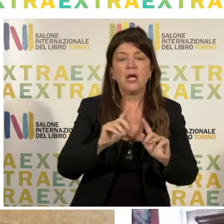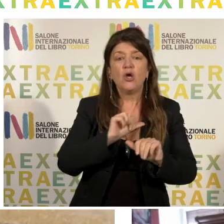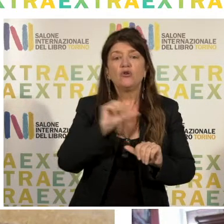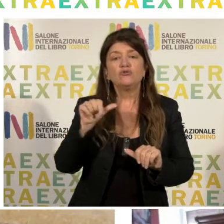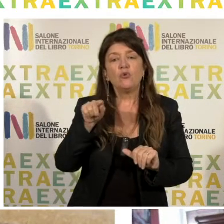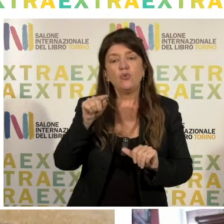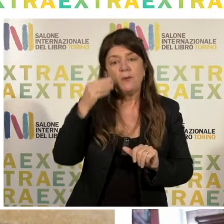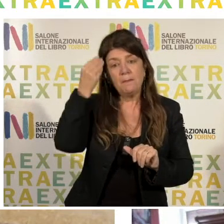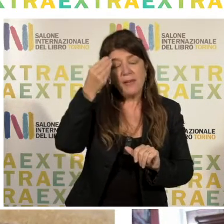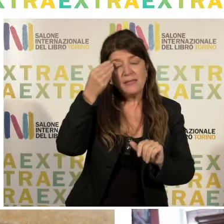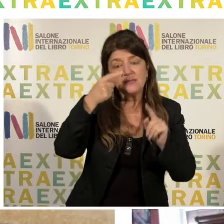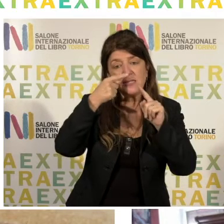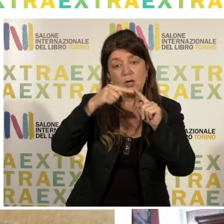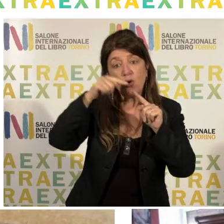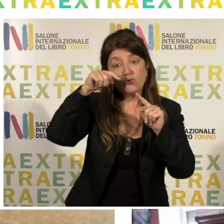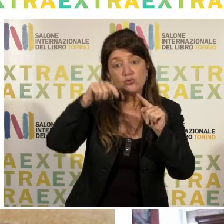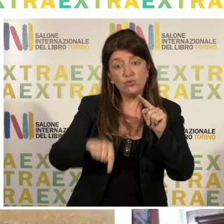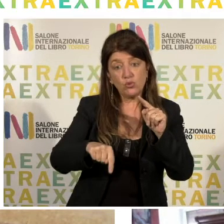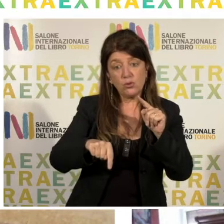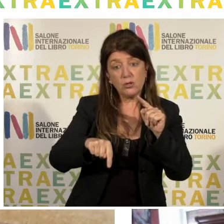sud, il giusto mezzo,